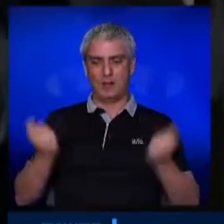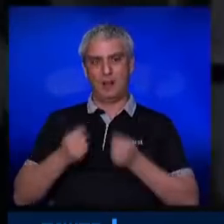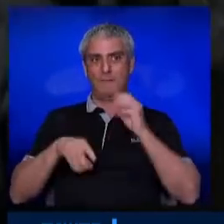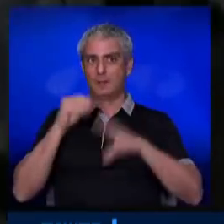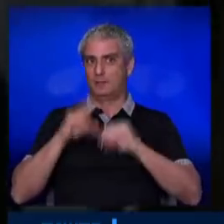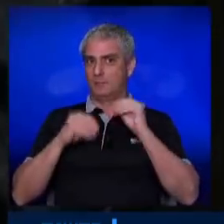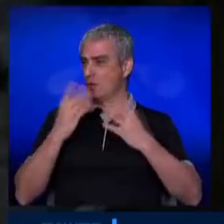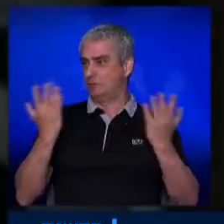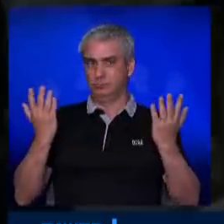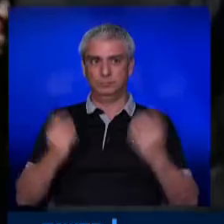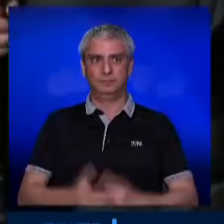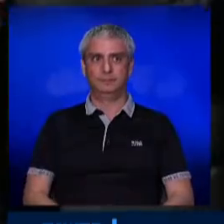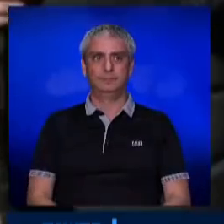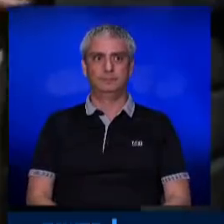campagne.